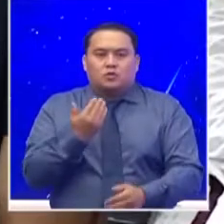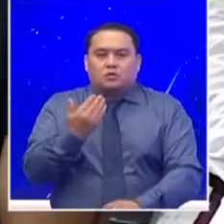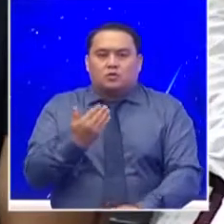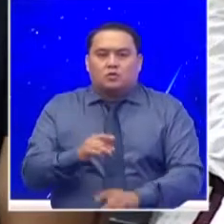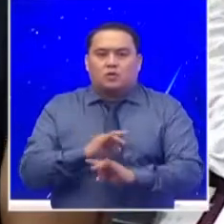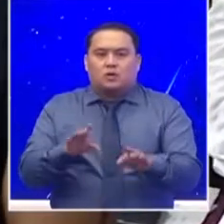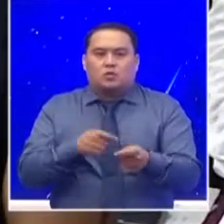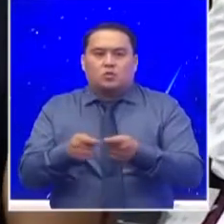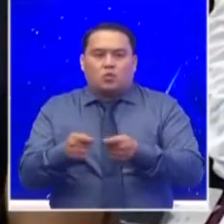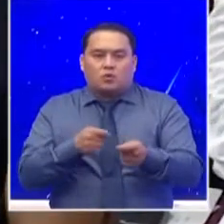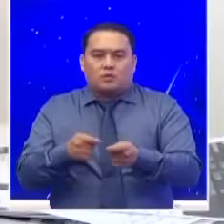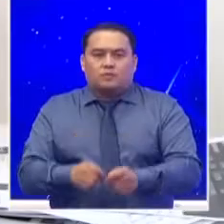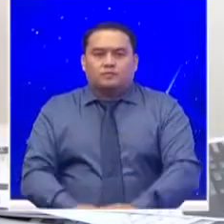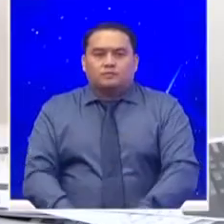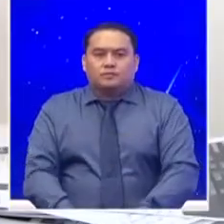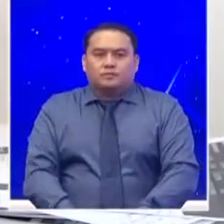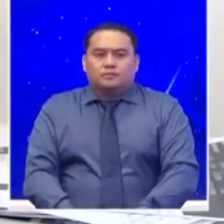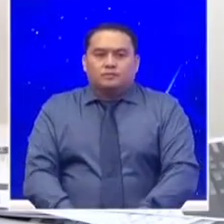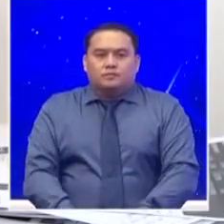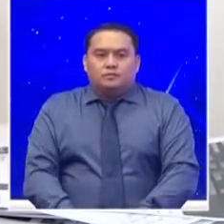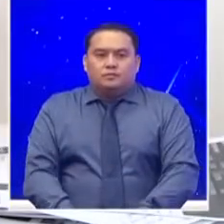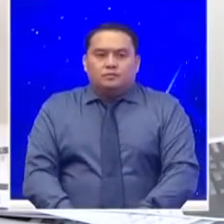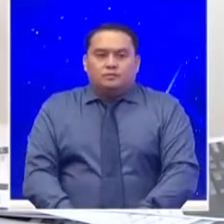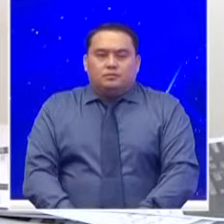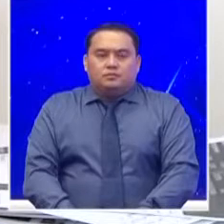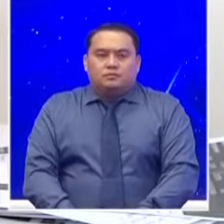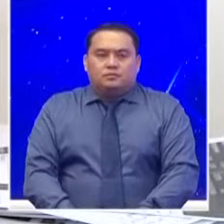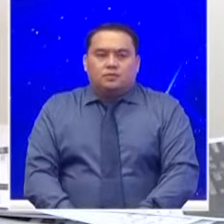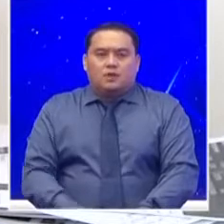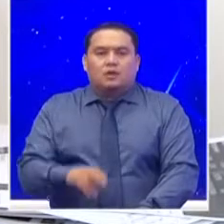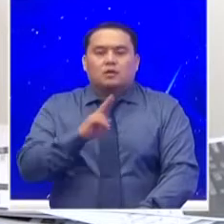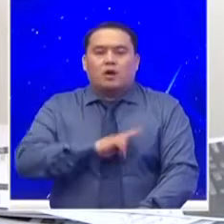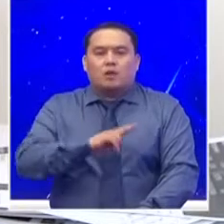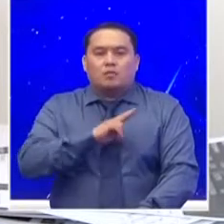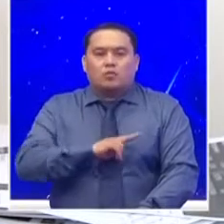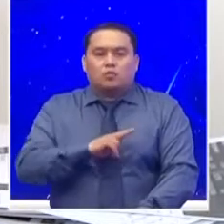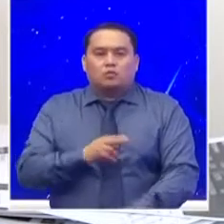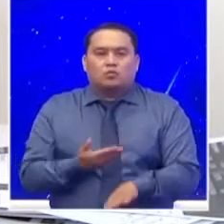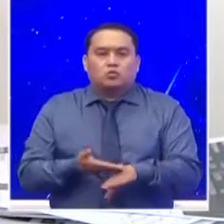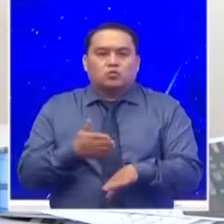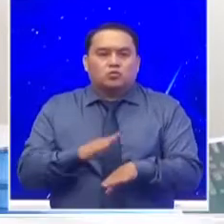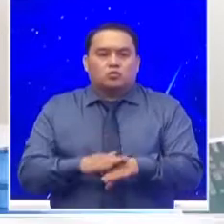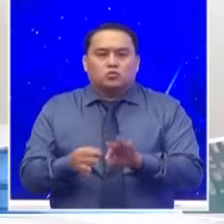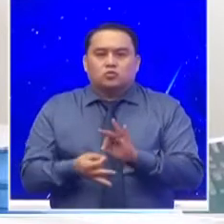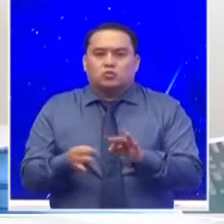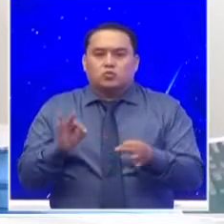отмечает руководство скорой. Работа фельдшера – трудная профессия. В чем